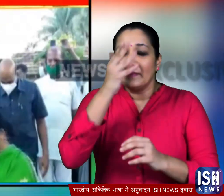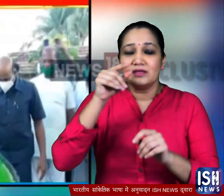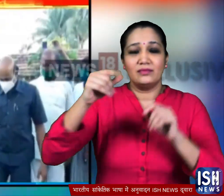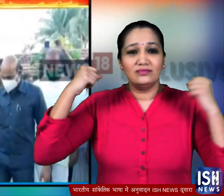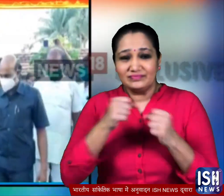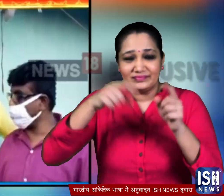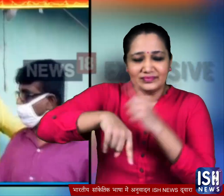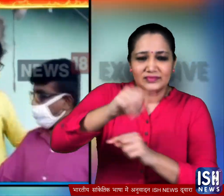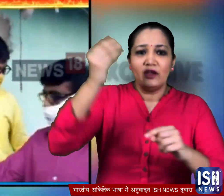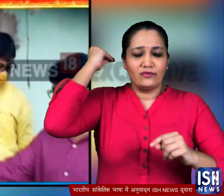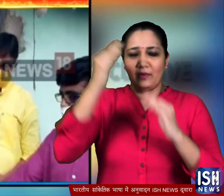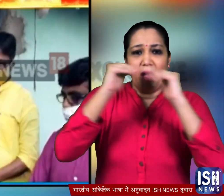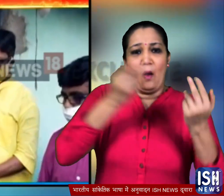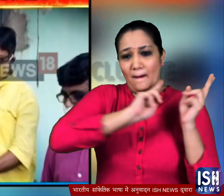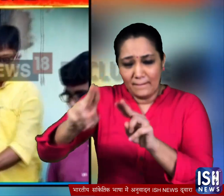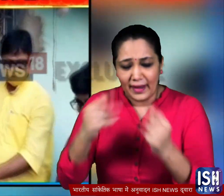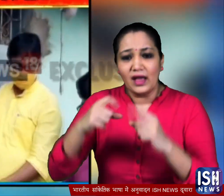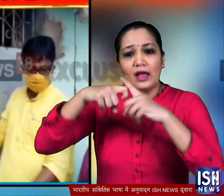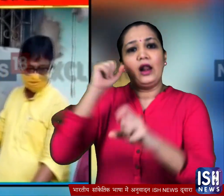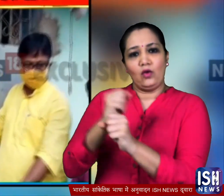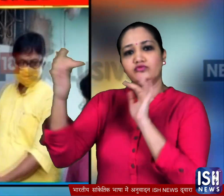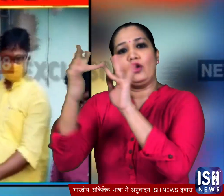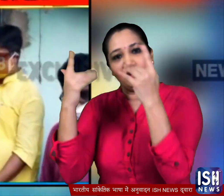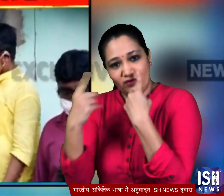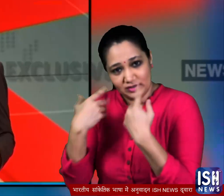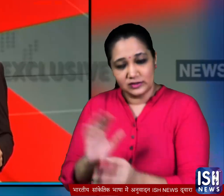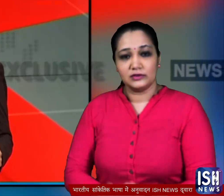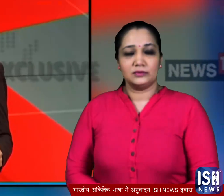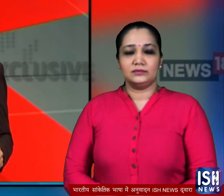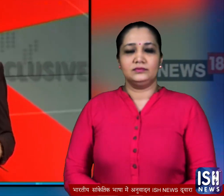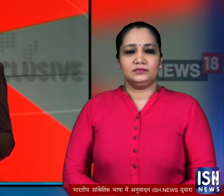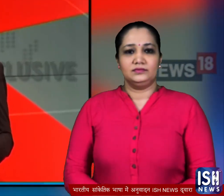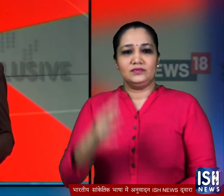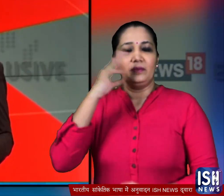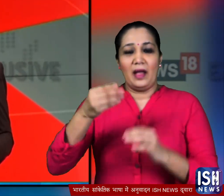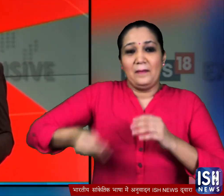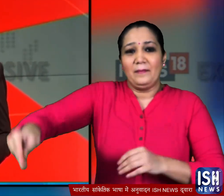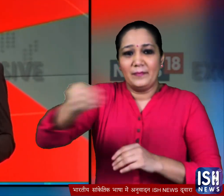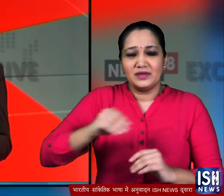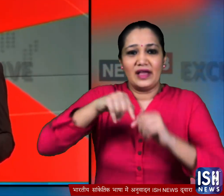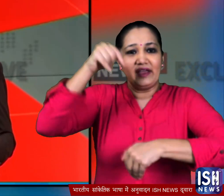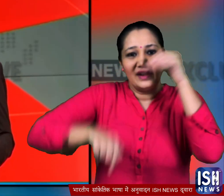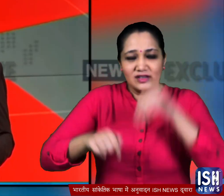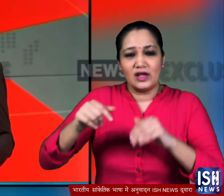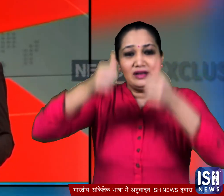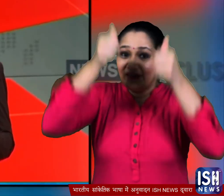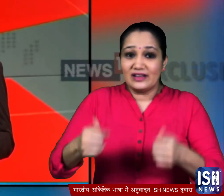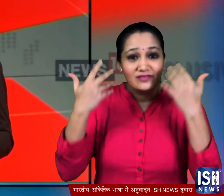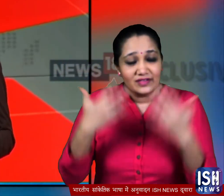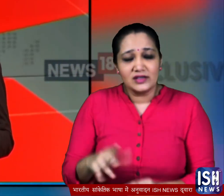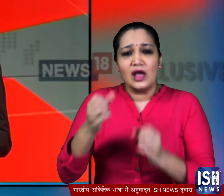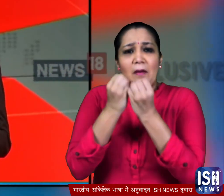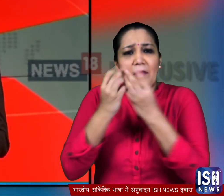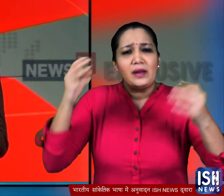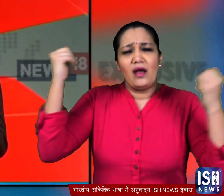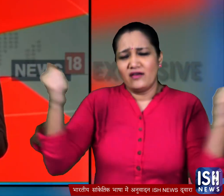कार्यकर्ताओं ने कुछ दिनों पहले घर लौटने के लिए कल्याण घोष से संपर्क किया था। सौभाग्य की बात है कि पश्चिम बंगाल में चुनाव नतीजे आने के बाद बड़े पैमाने